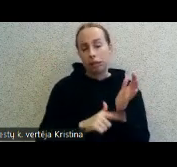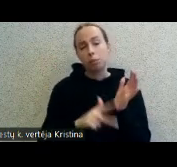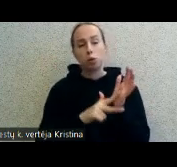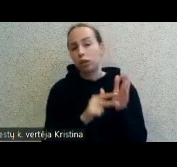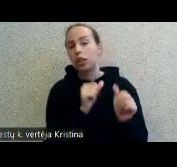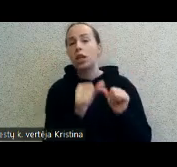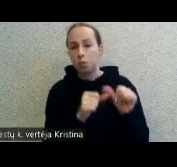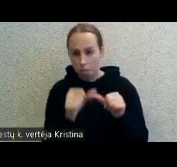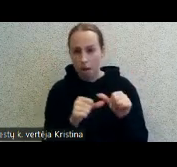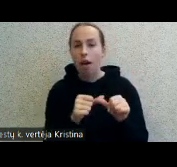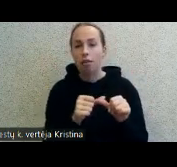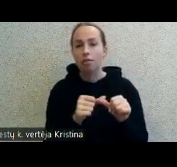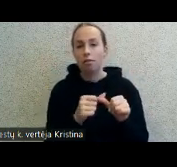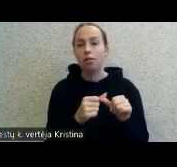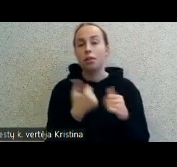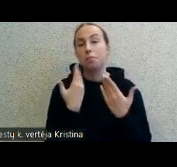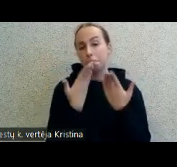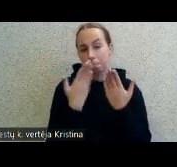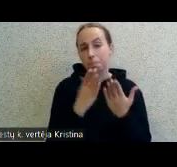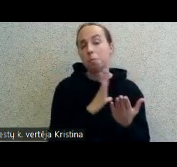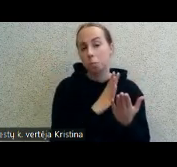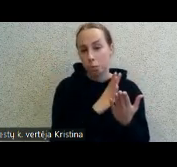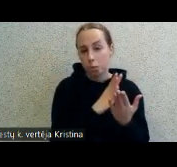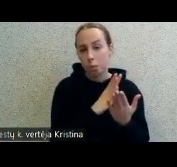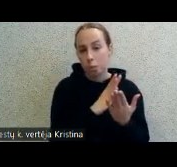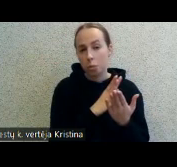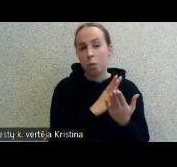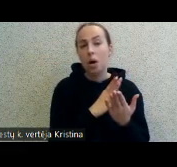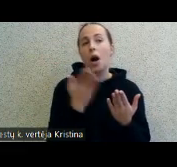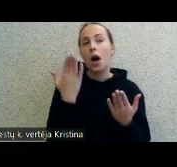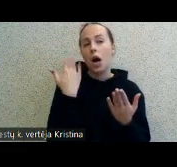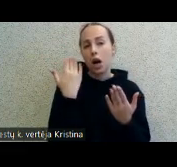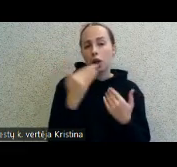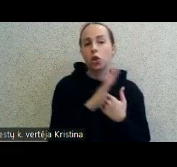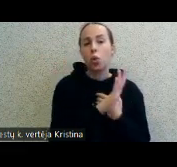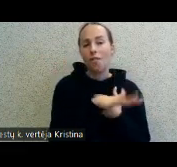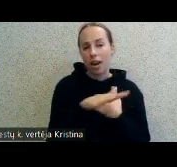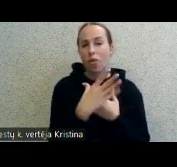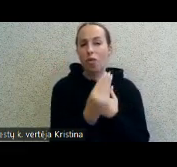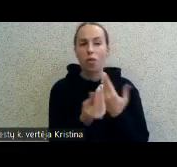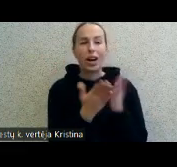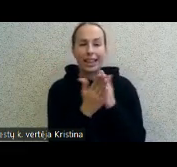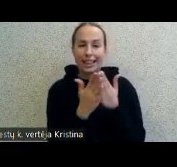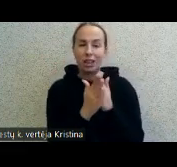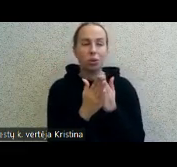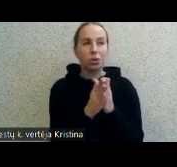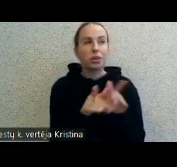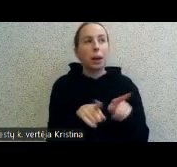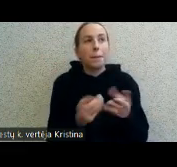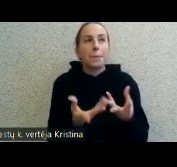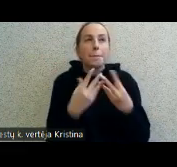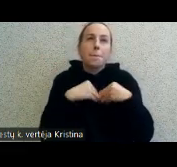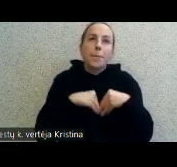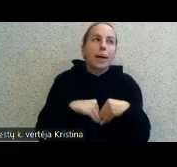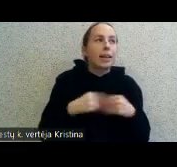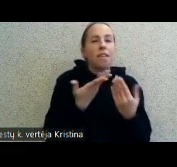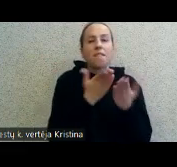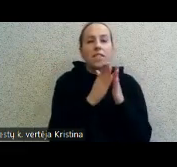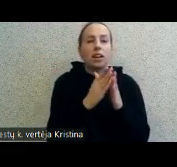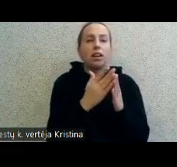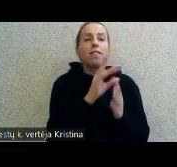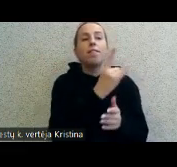metai. Ir tuo metu vaikų knygos, Jungtinė karalystė, nelabai mane įkvėpdavo, man ir vaikiškos tos istorijos